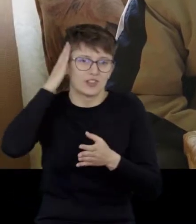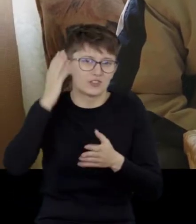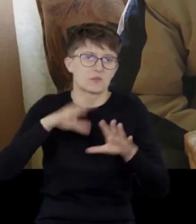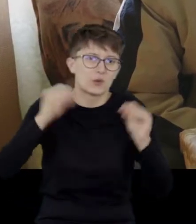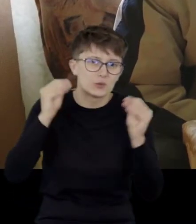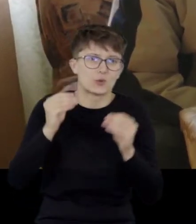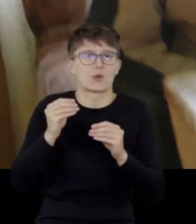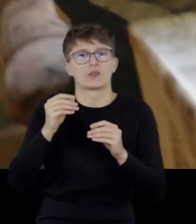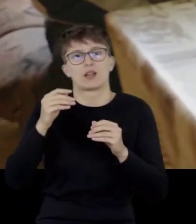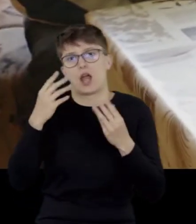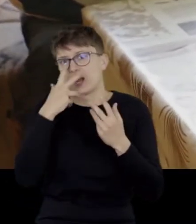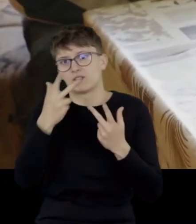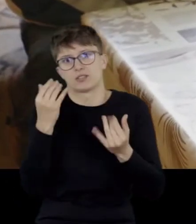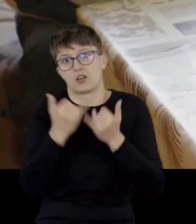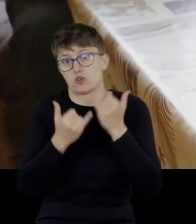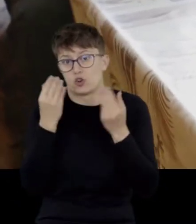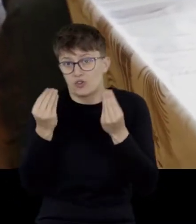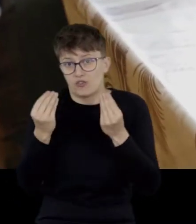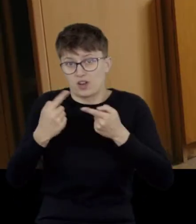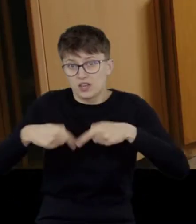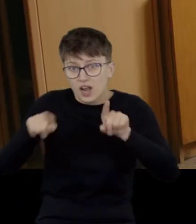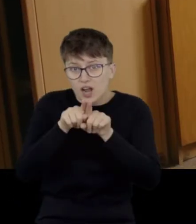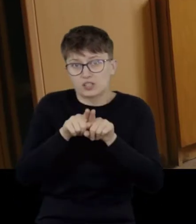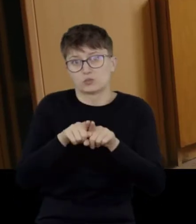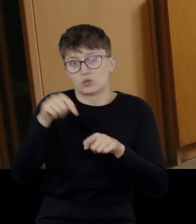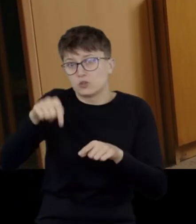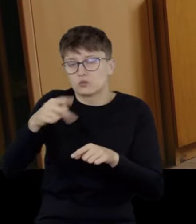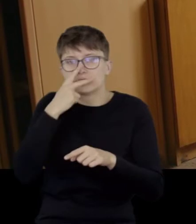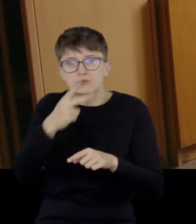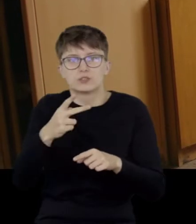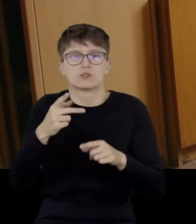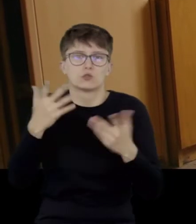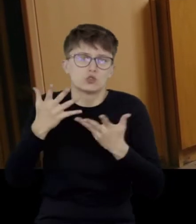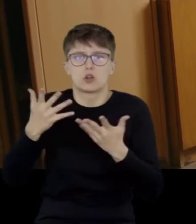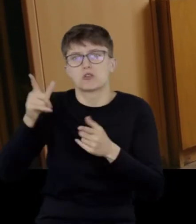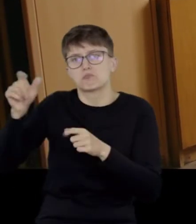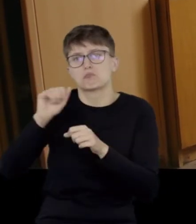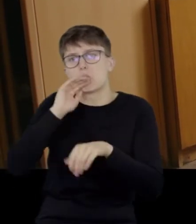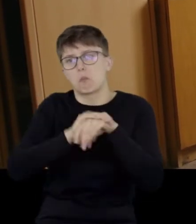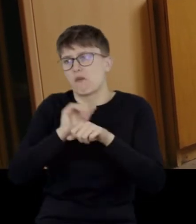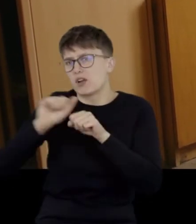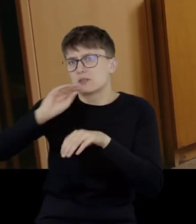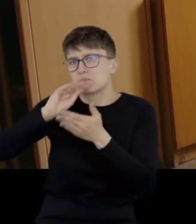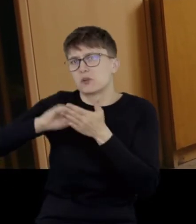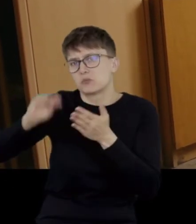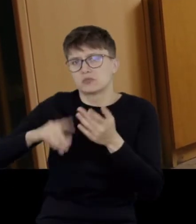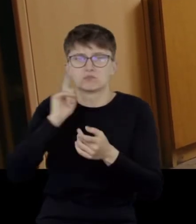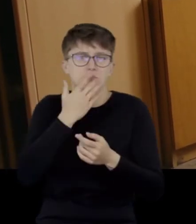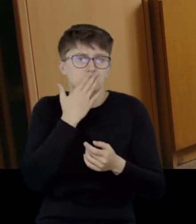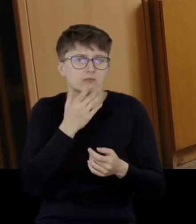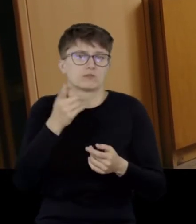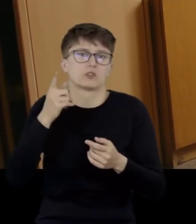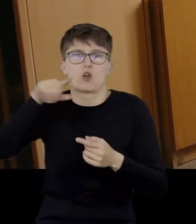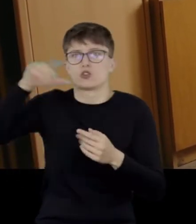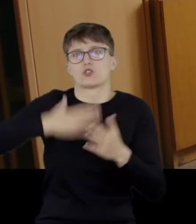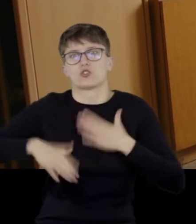stażu. Jeżeli się tu wszystko świetnie zrealizowało, no to gdzieś ta umowa została podpisywana.